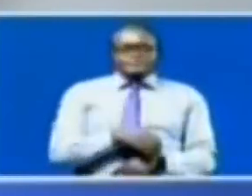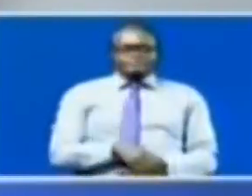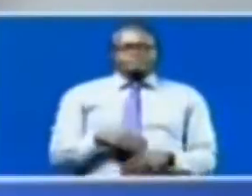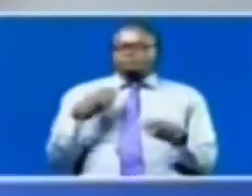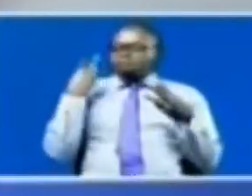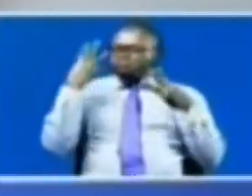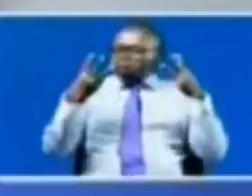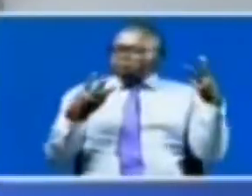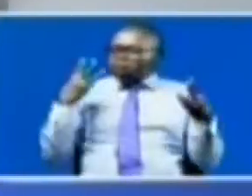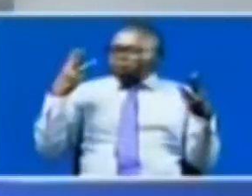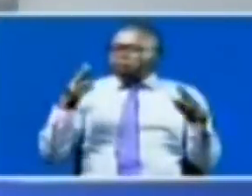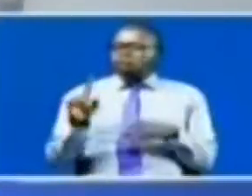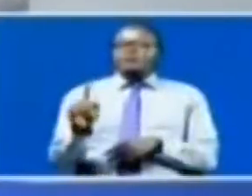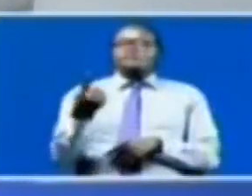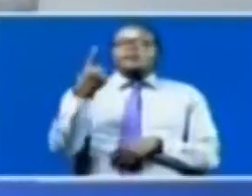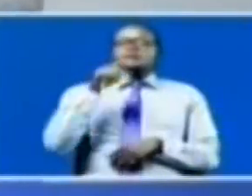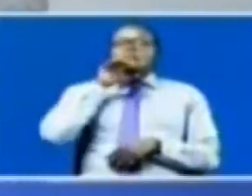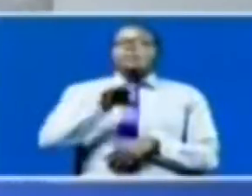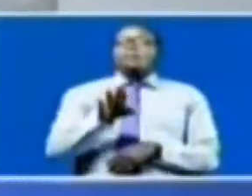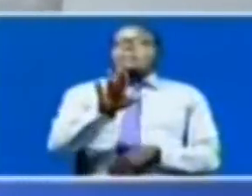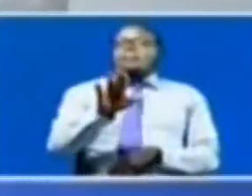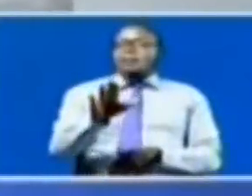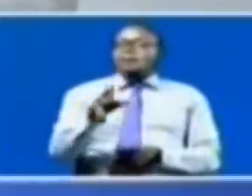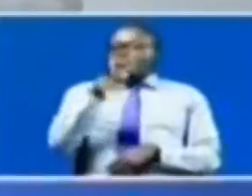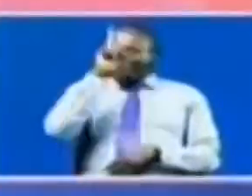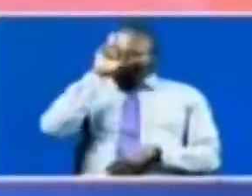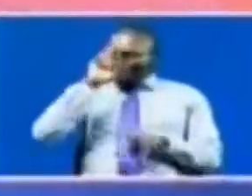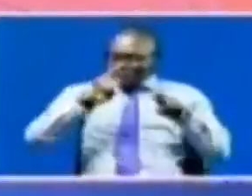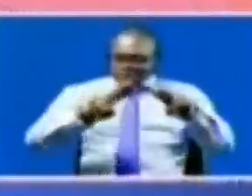wasiwasi mkubwa familia ya mwathiriwa huku polisi wakiendelea kuchunguza asili.